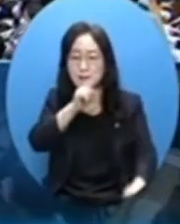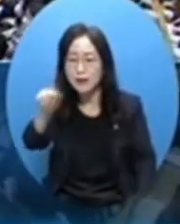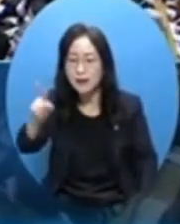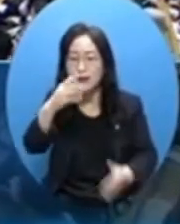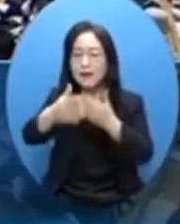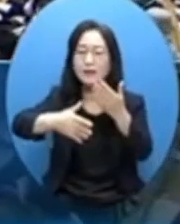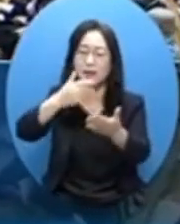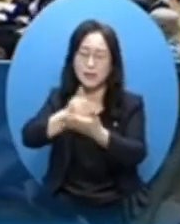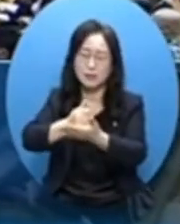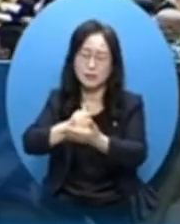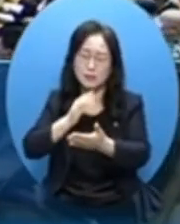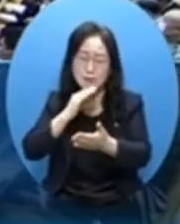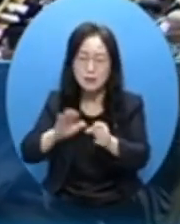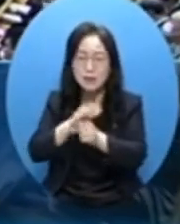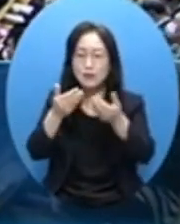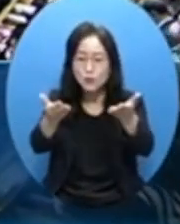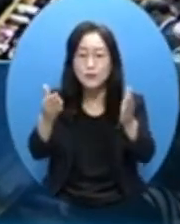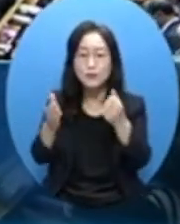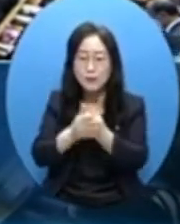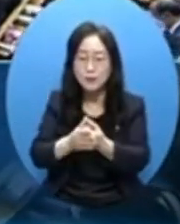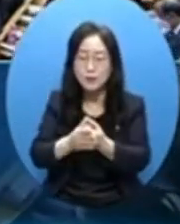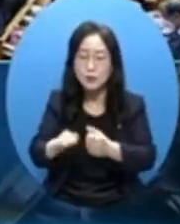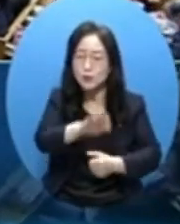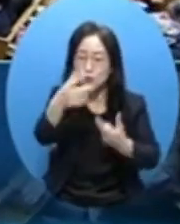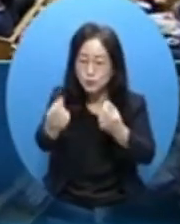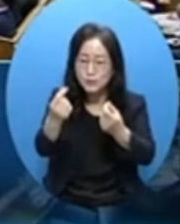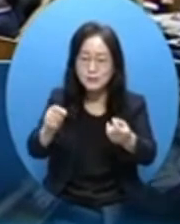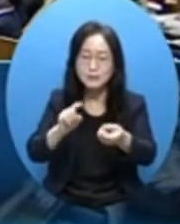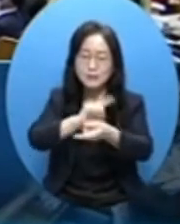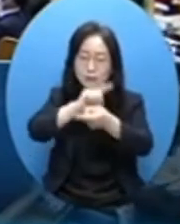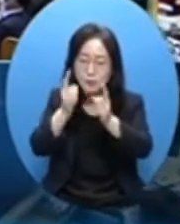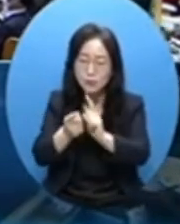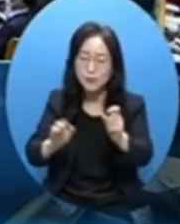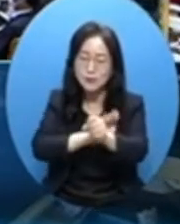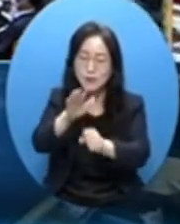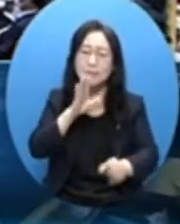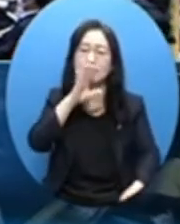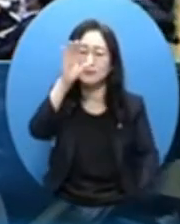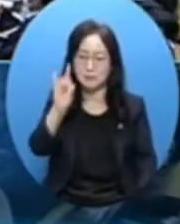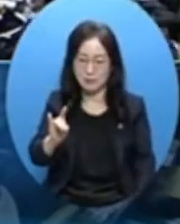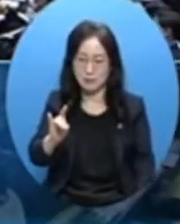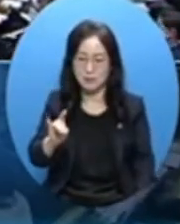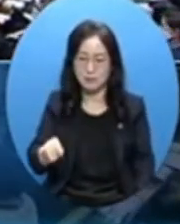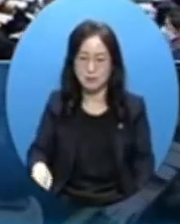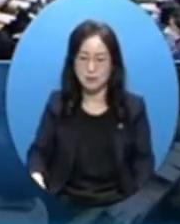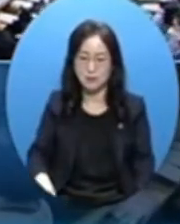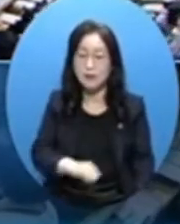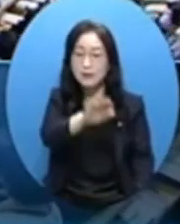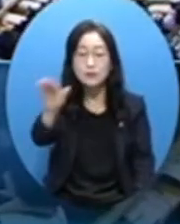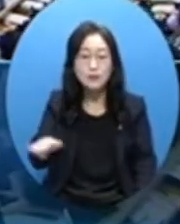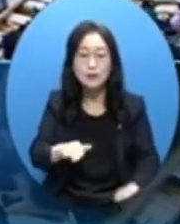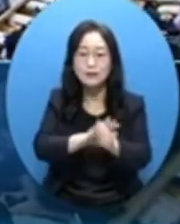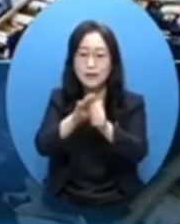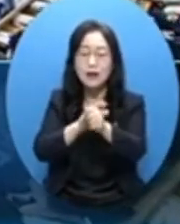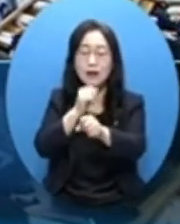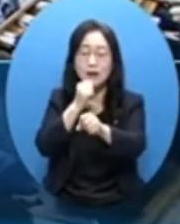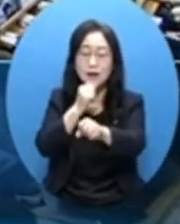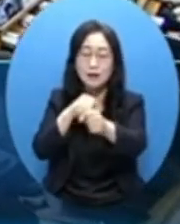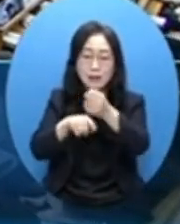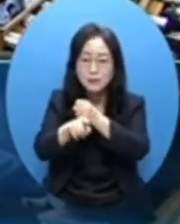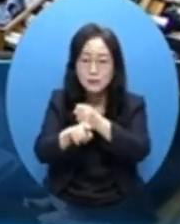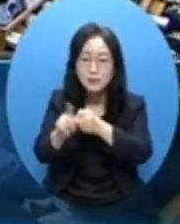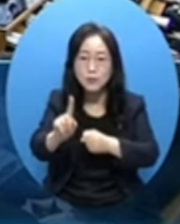이같이 우리를 사랑하셨은 즉 우리도 서로 사랑하는 것이 마땅하도다. 우리가 사랑하면